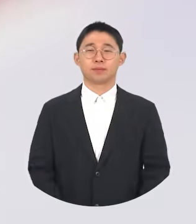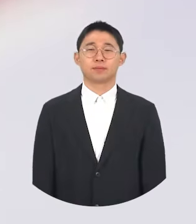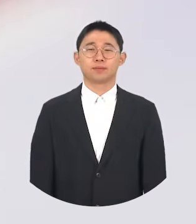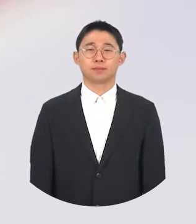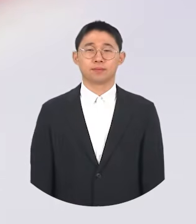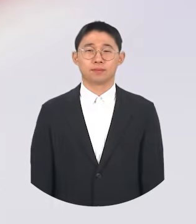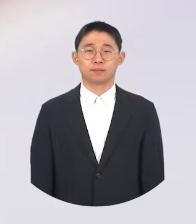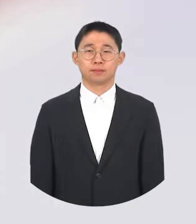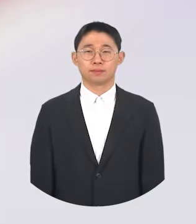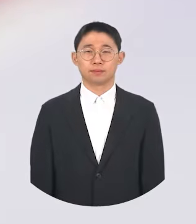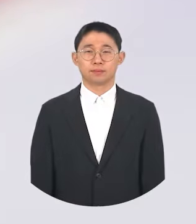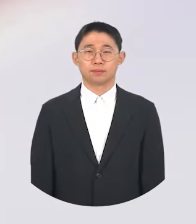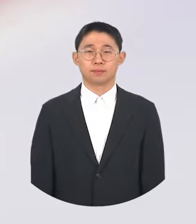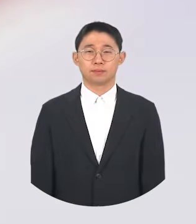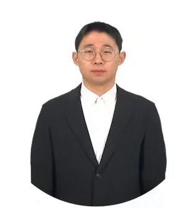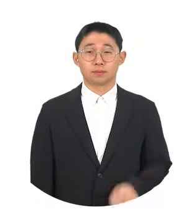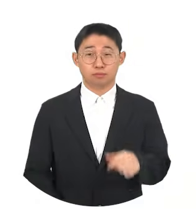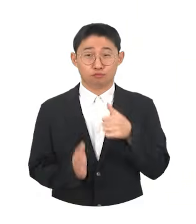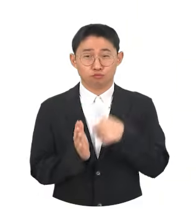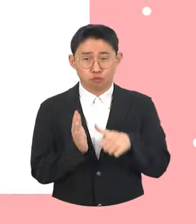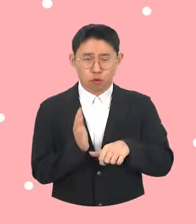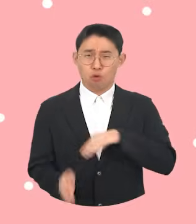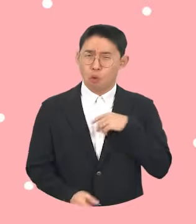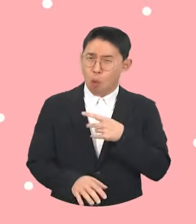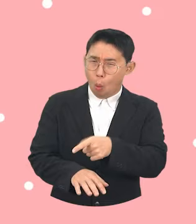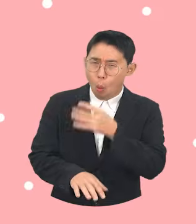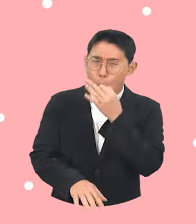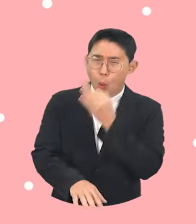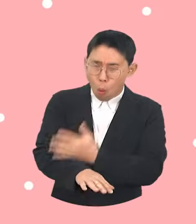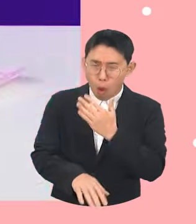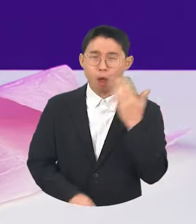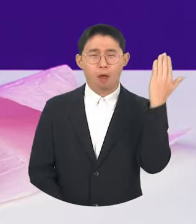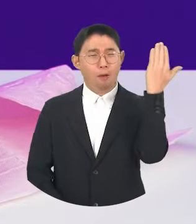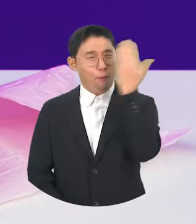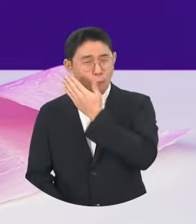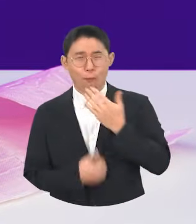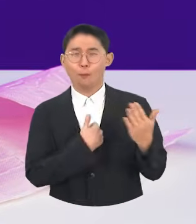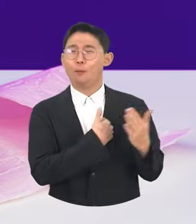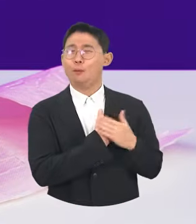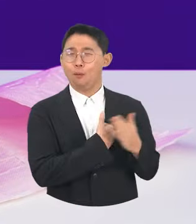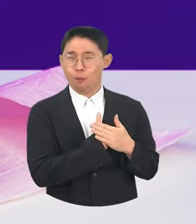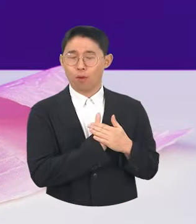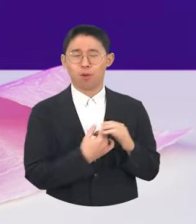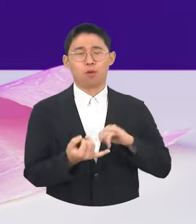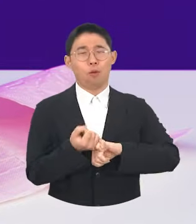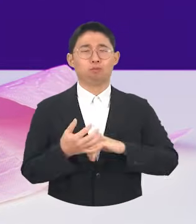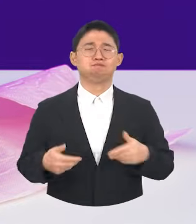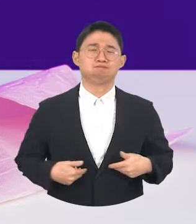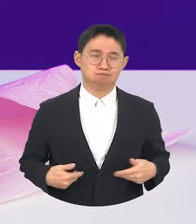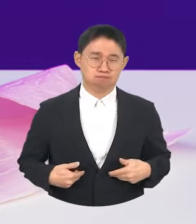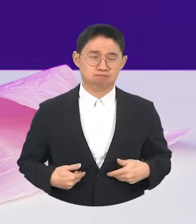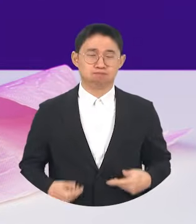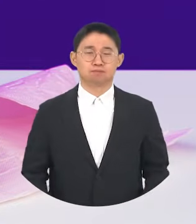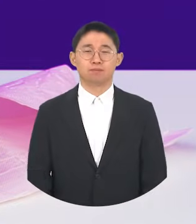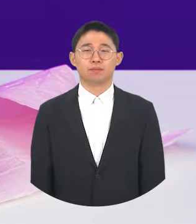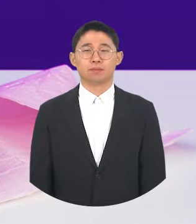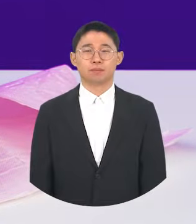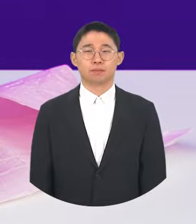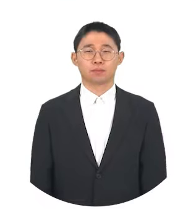휴지 같은 것들이에요. 이런 물건은 우리를 편리하고 깨끗하게 도와주기 때문에 꼭